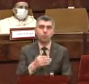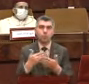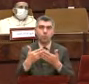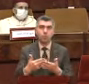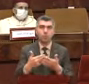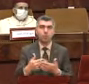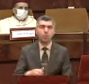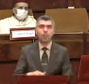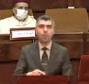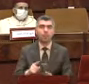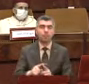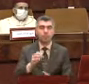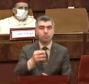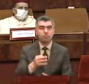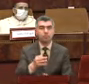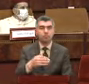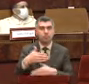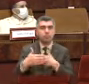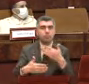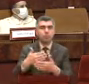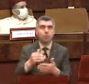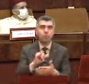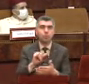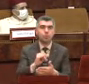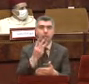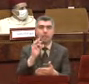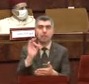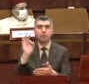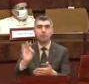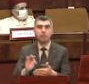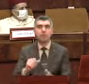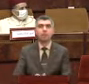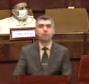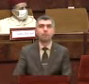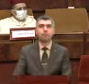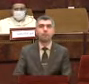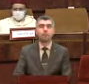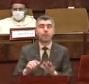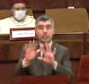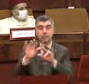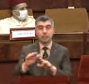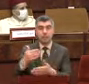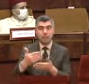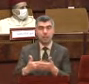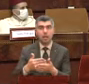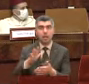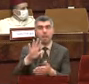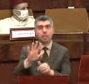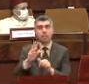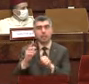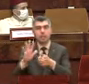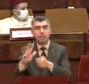في المسار الجيد؟ يعني أين نحن من 30%؟ يعني بعض التقارير كتتكلم على 5 6